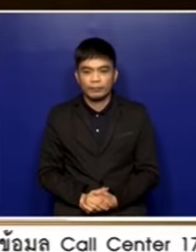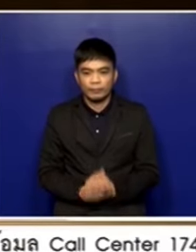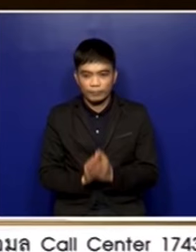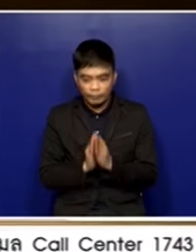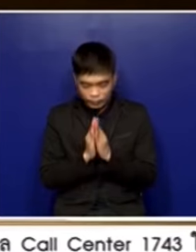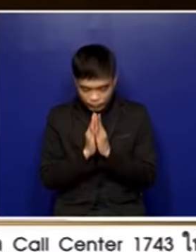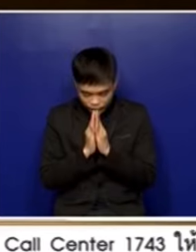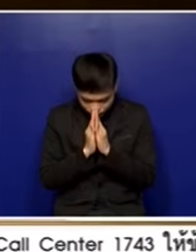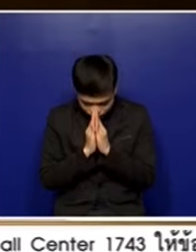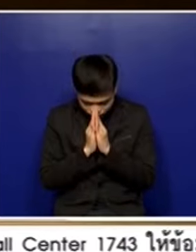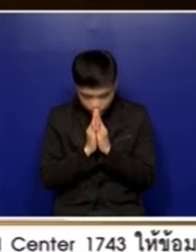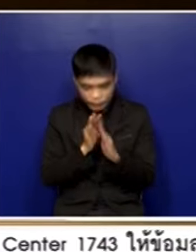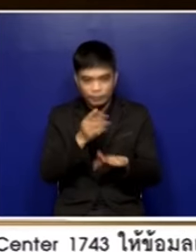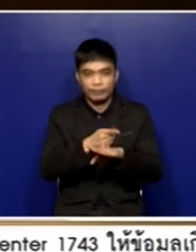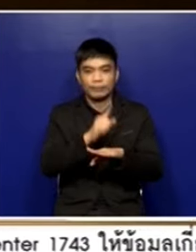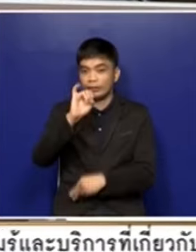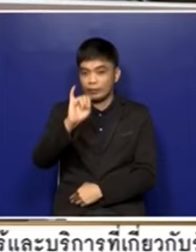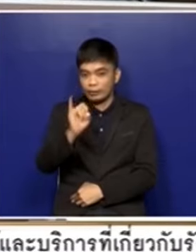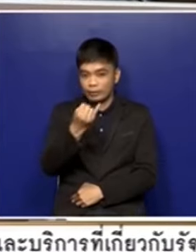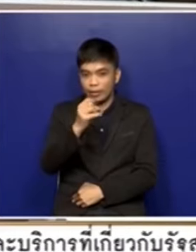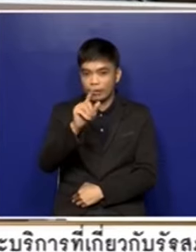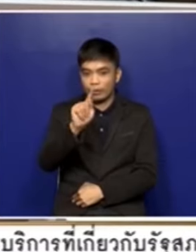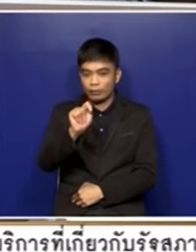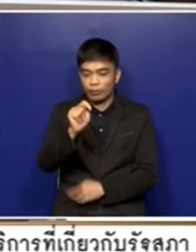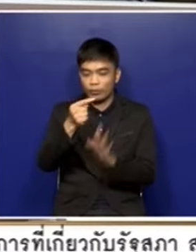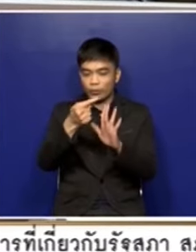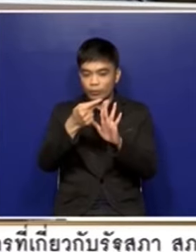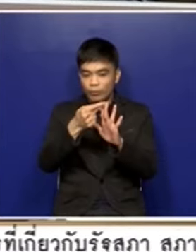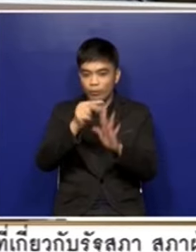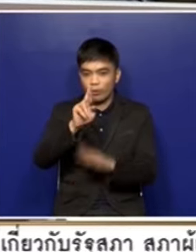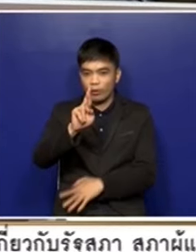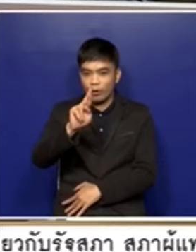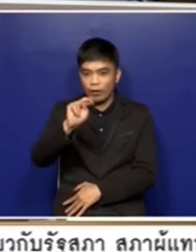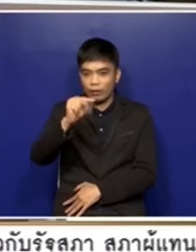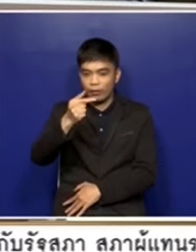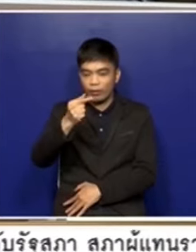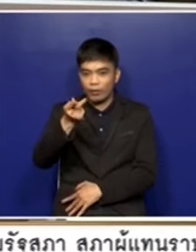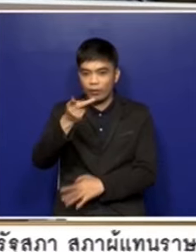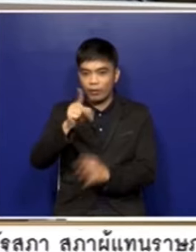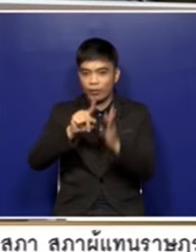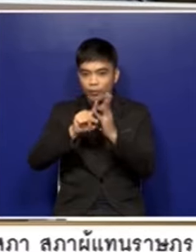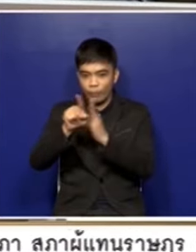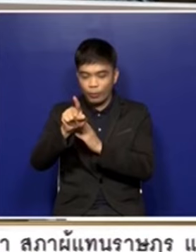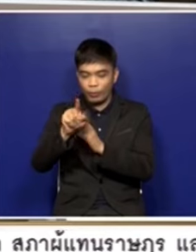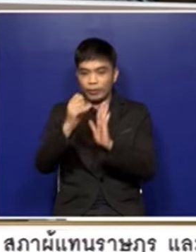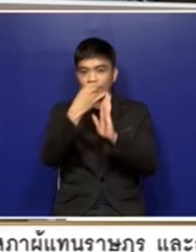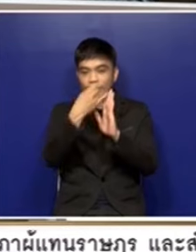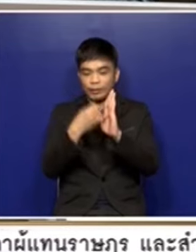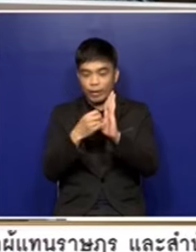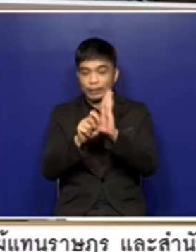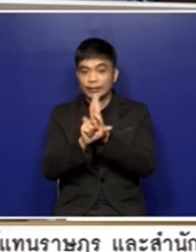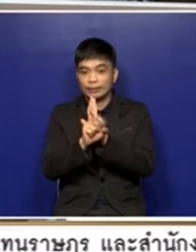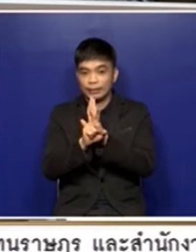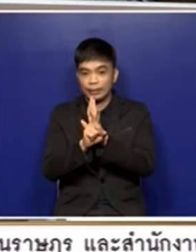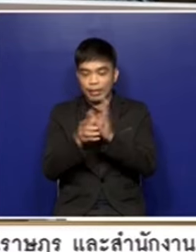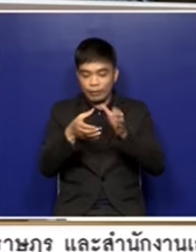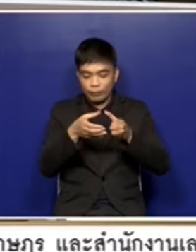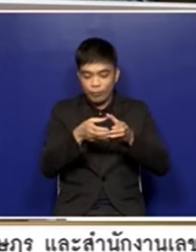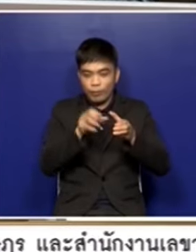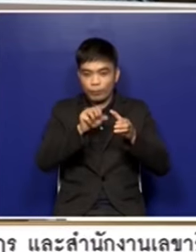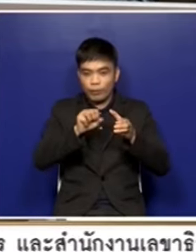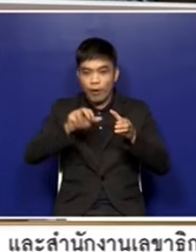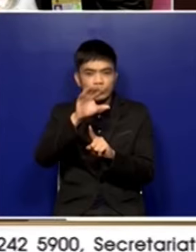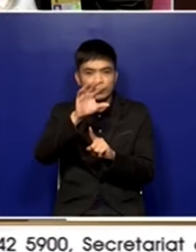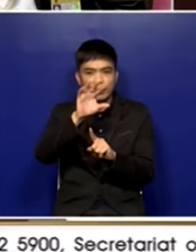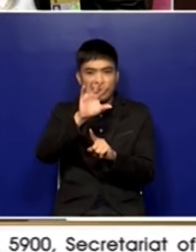น่าติดตามอย่างยิ่งครับหรืออาจจะแบบว่าให้บรรดาส.สส.ว.ส่งให้ศาลตีความไปบ่อนชอบแล้วศาลว่ายังไงค่อยกลับ